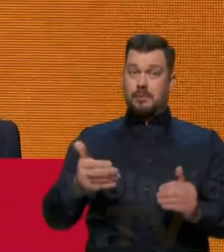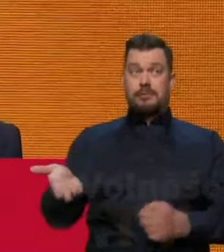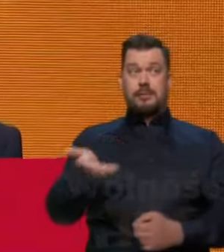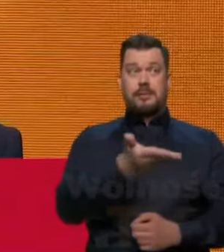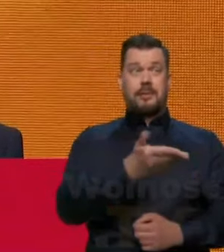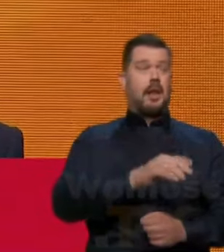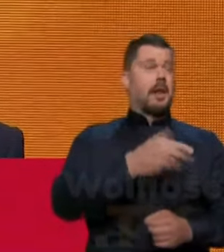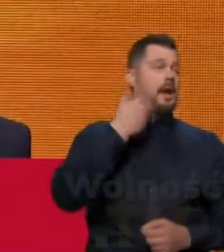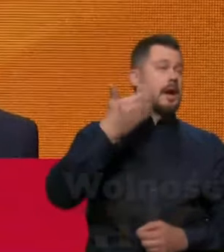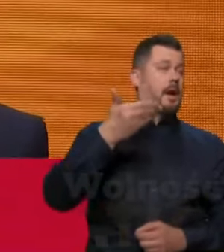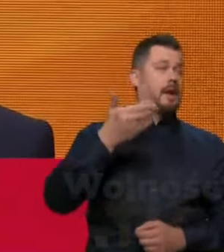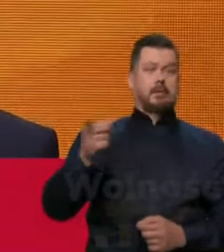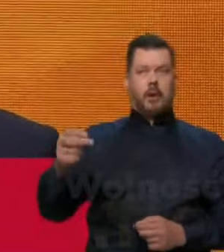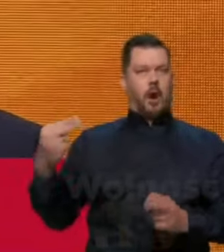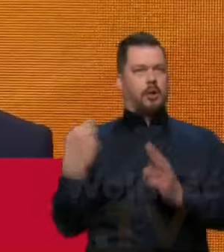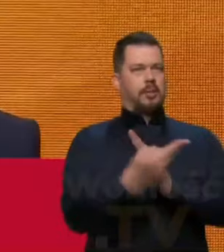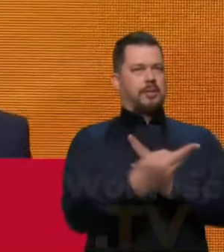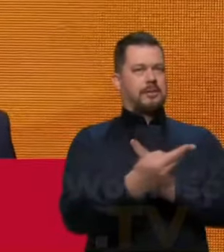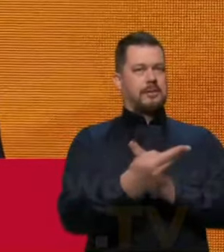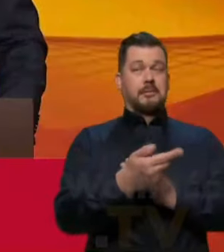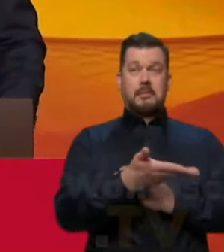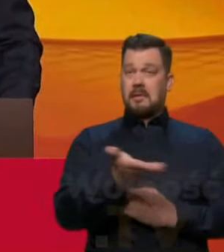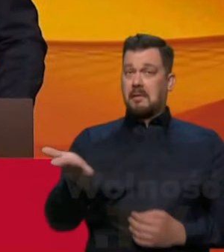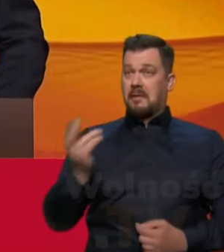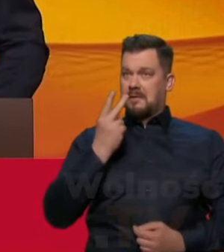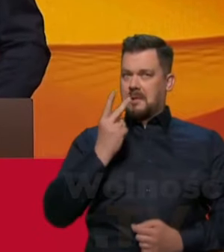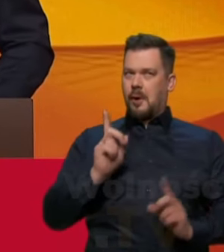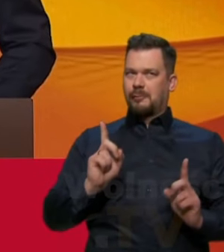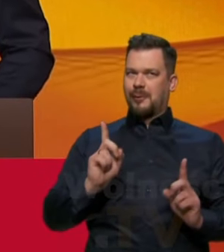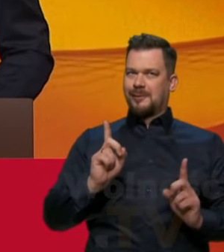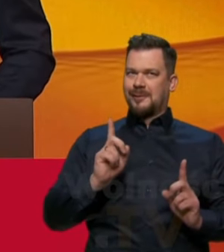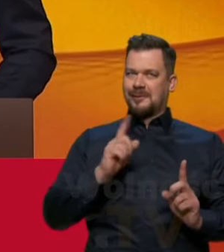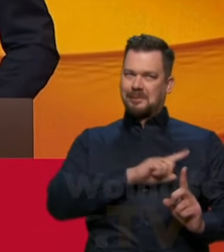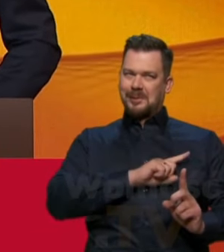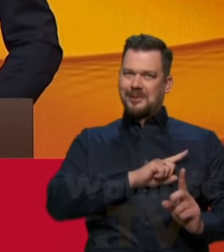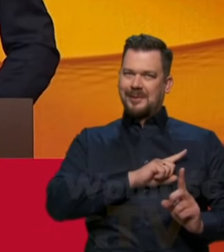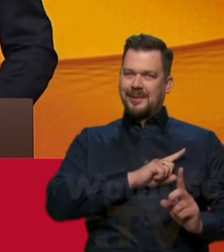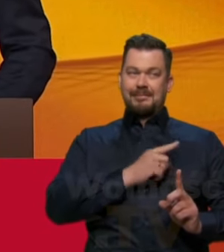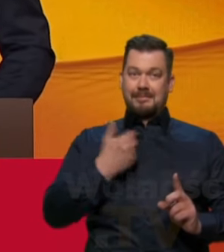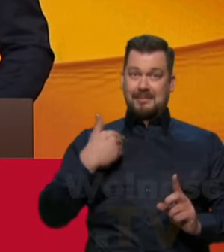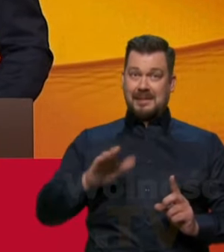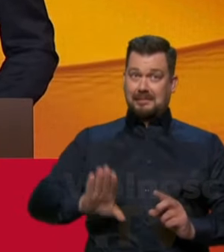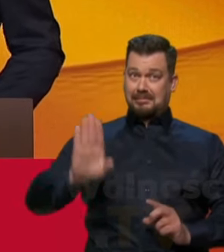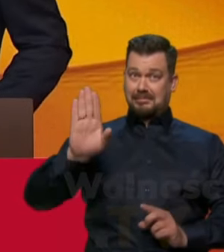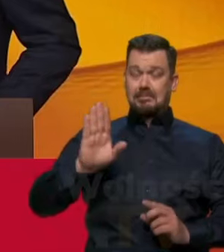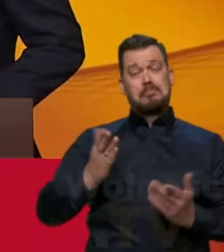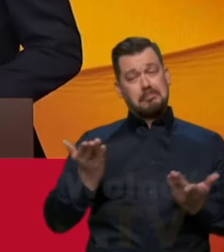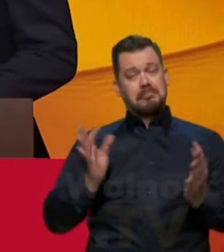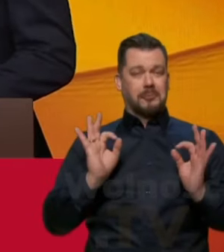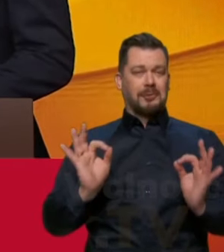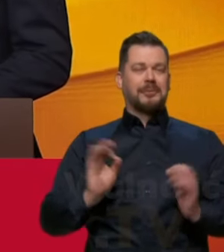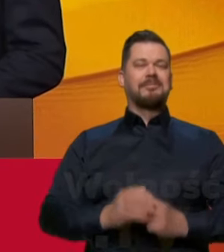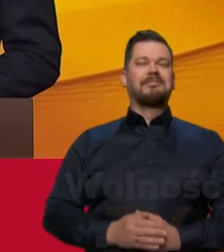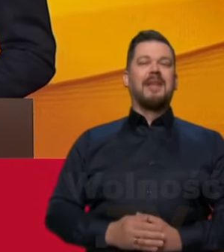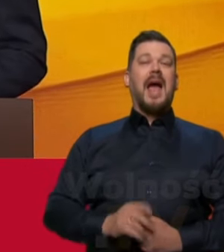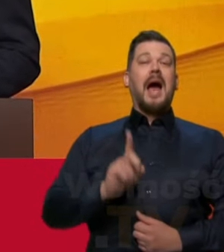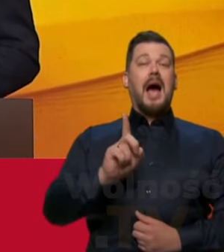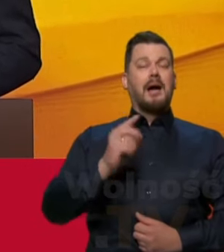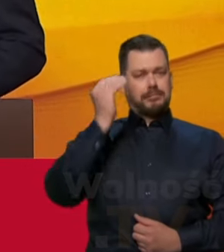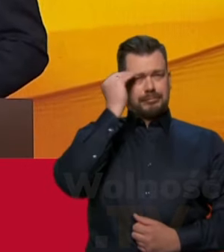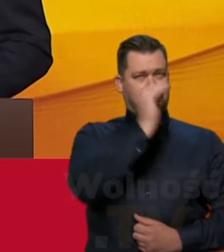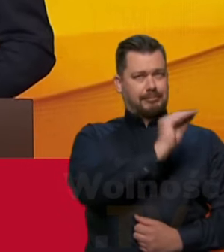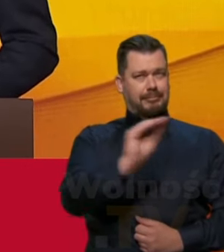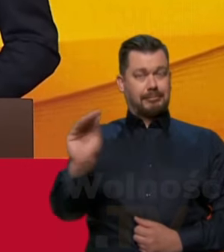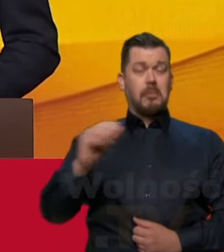wypowiedzi swojego przeciwnika. Na razie widzę, są ostrożni i oszczędnie traktują to rozwiązanie. W każdym razie przypominamy, że